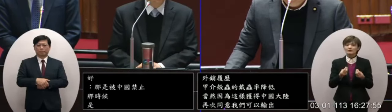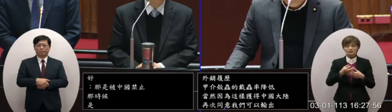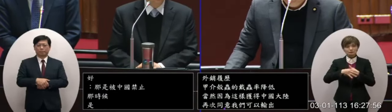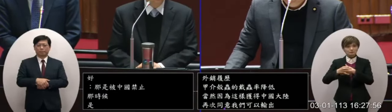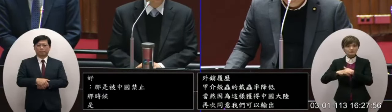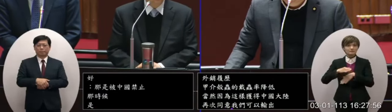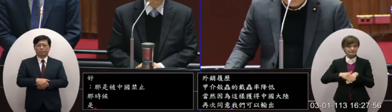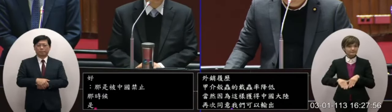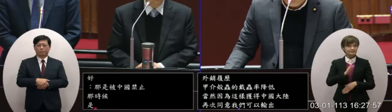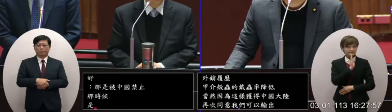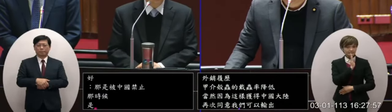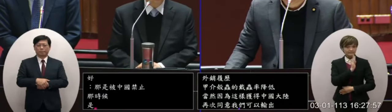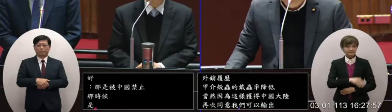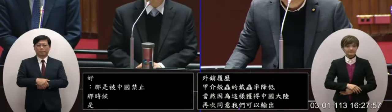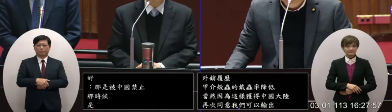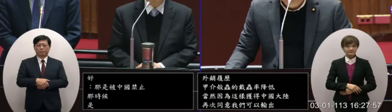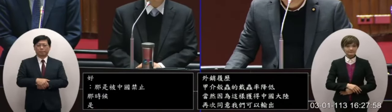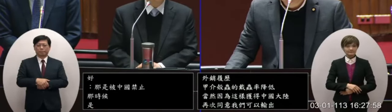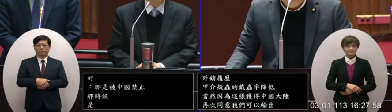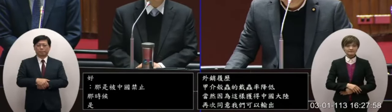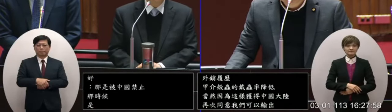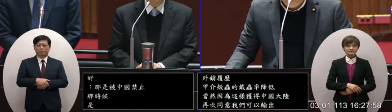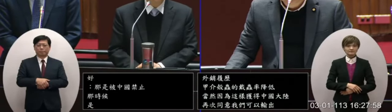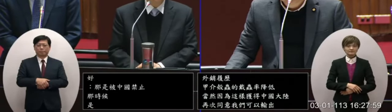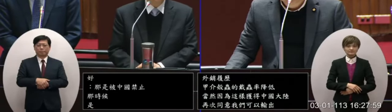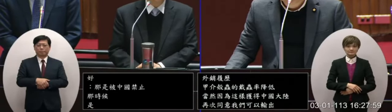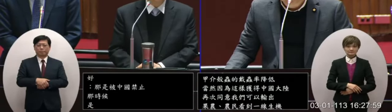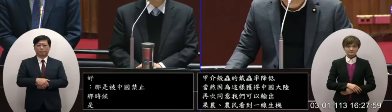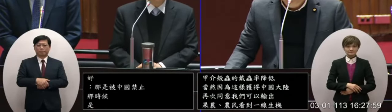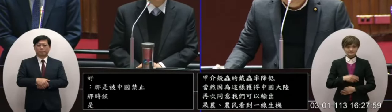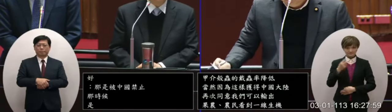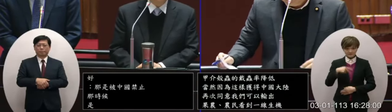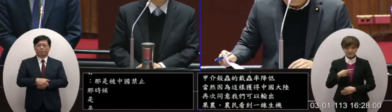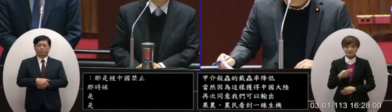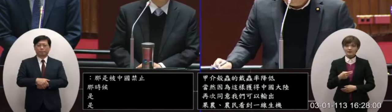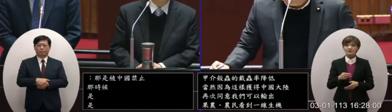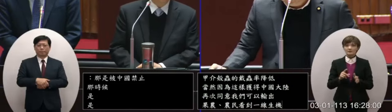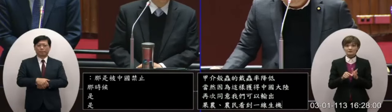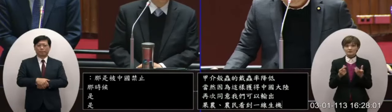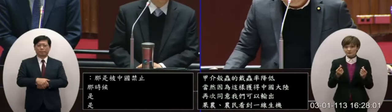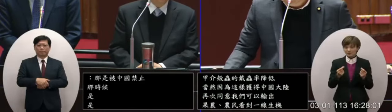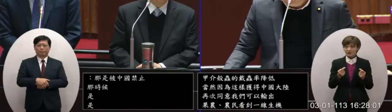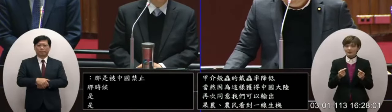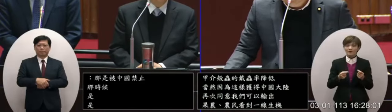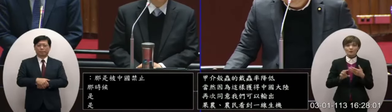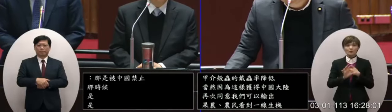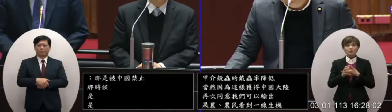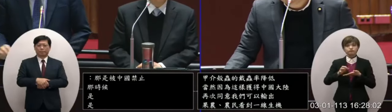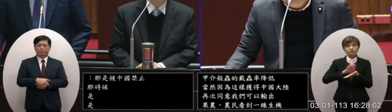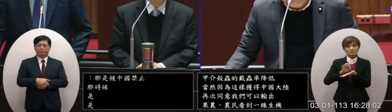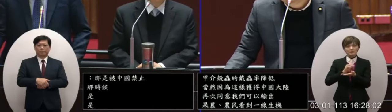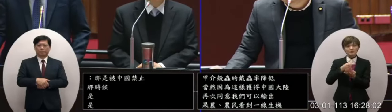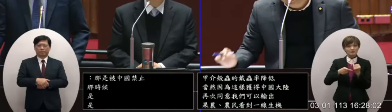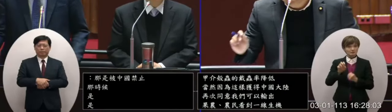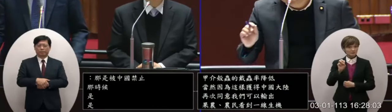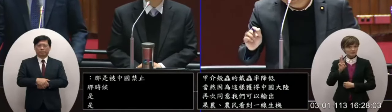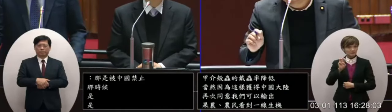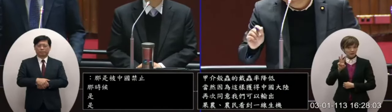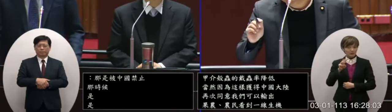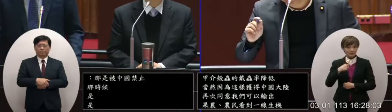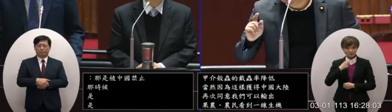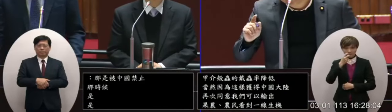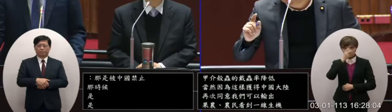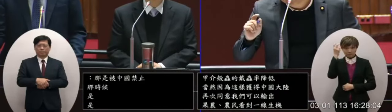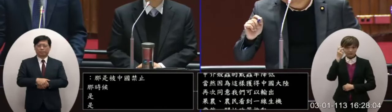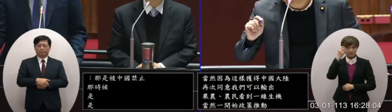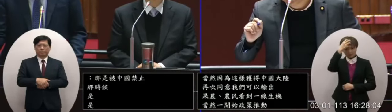在也是在同年，我们在外销的300多件的这个市价里面，确实也发现还有残